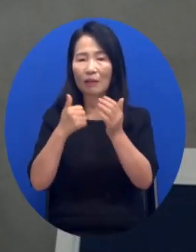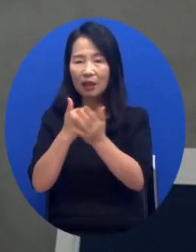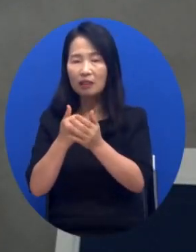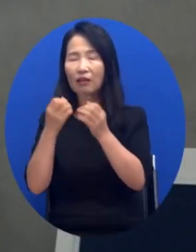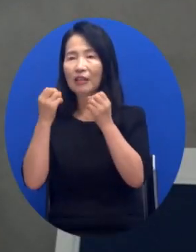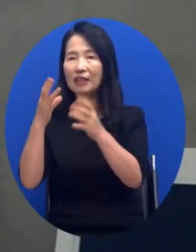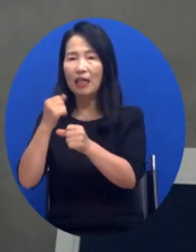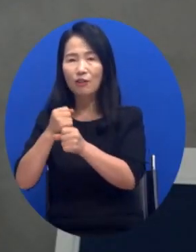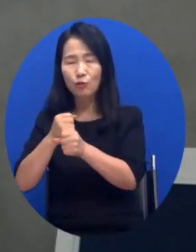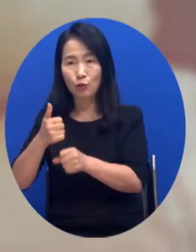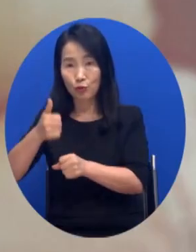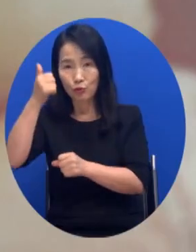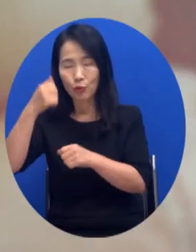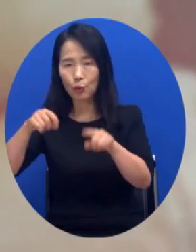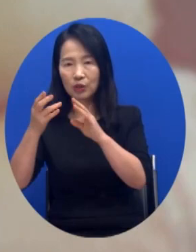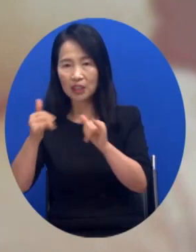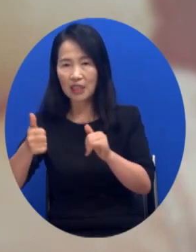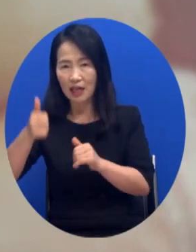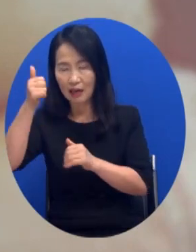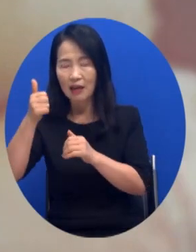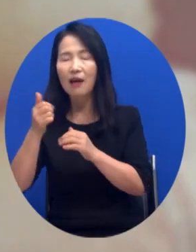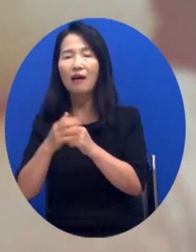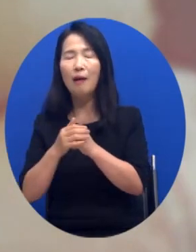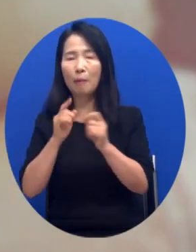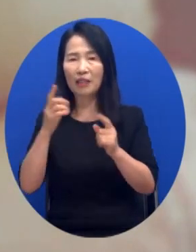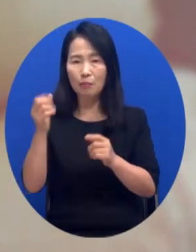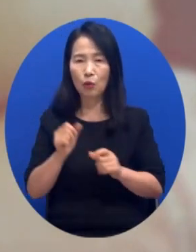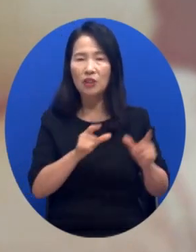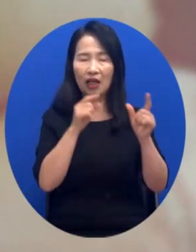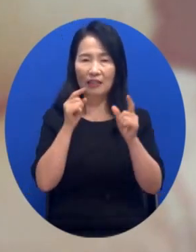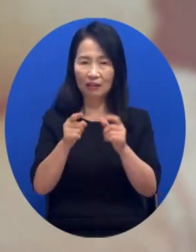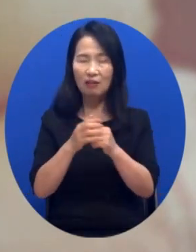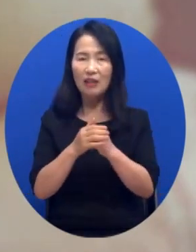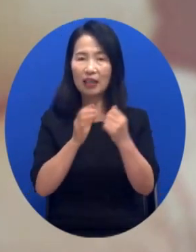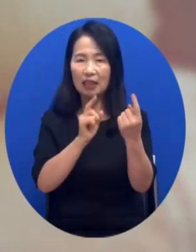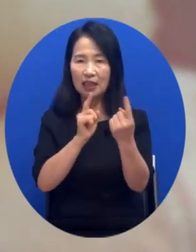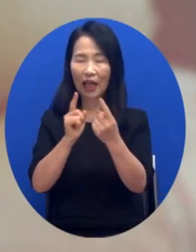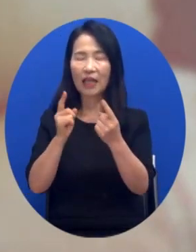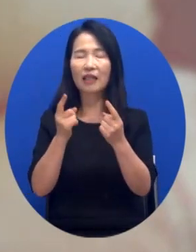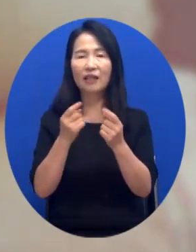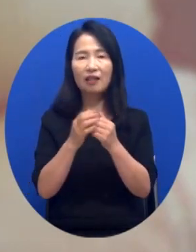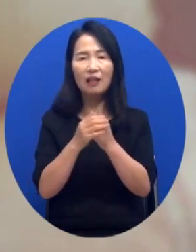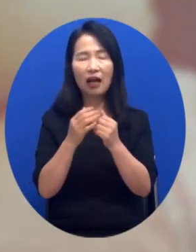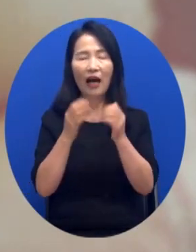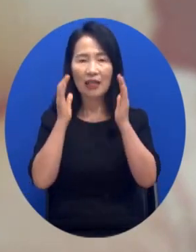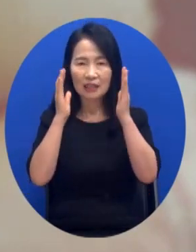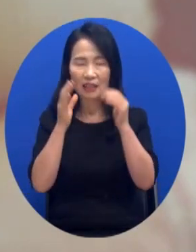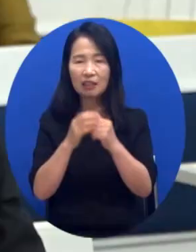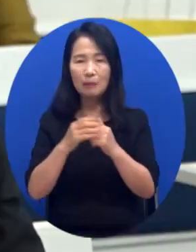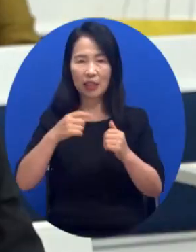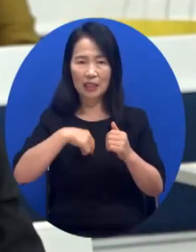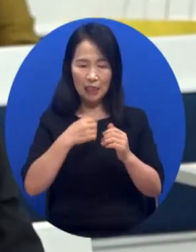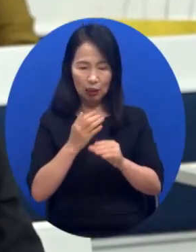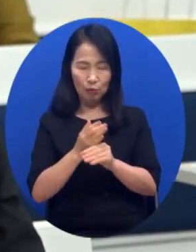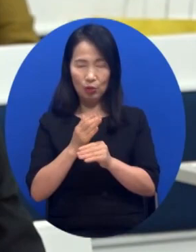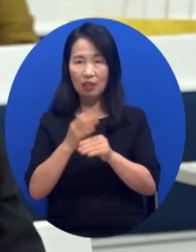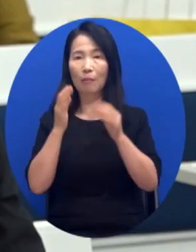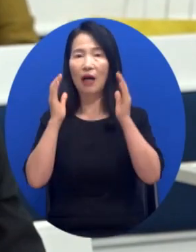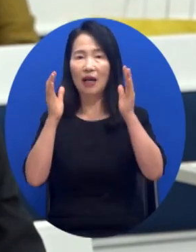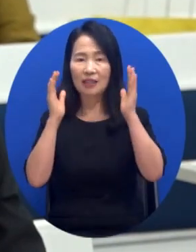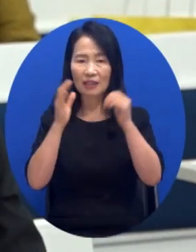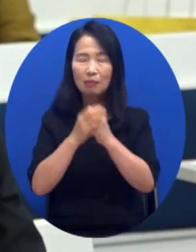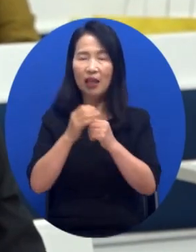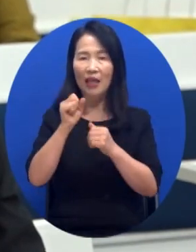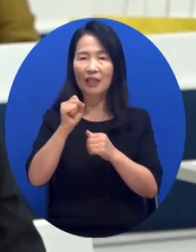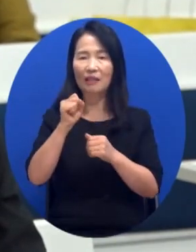통치자임을 고백하고 말씀으로 살아가는 것이라며 1대1 개별화 학습과 자기주도 학습으로 교육하는 SOT